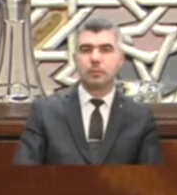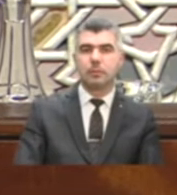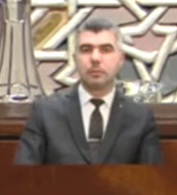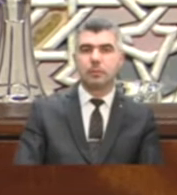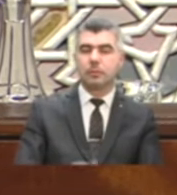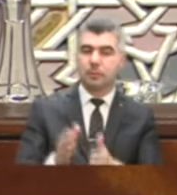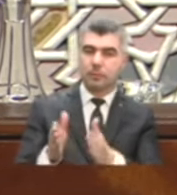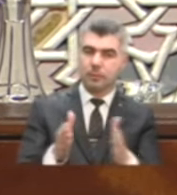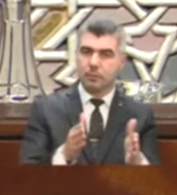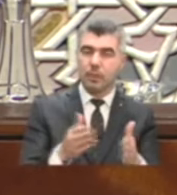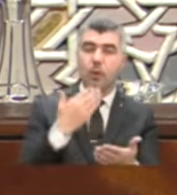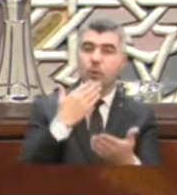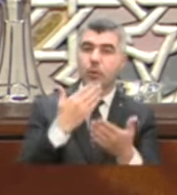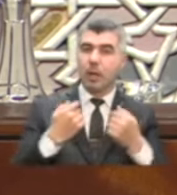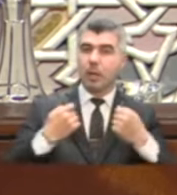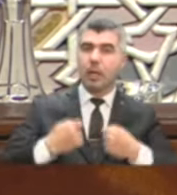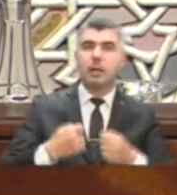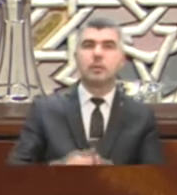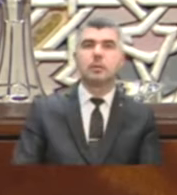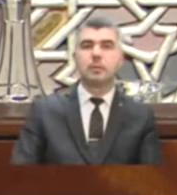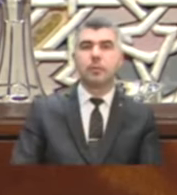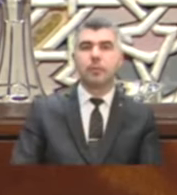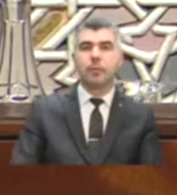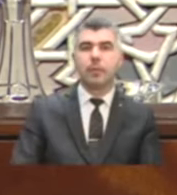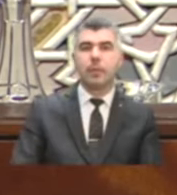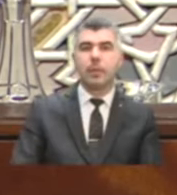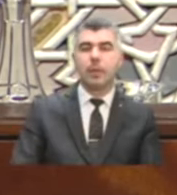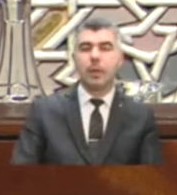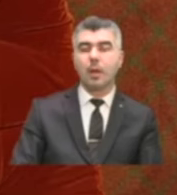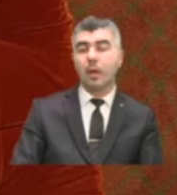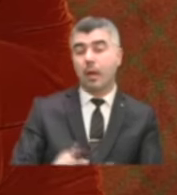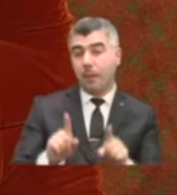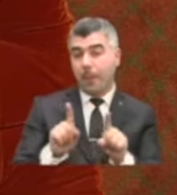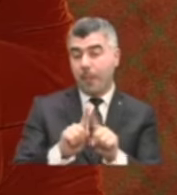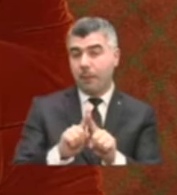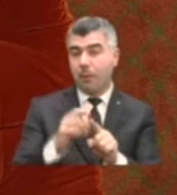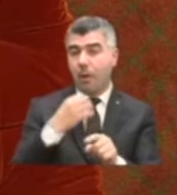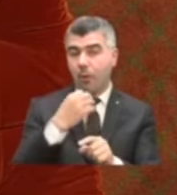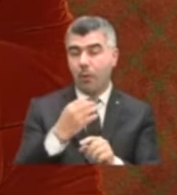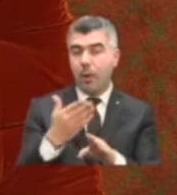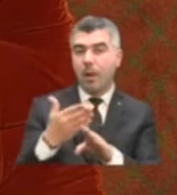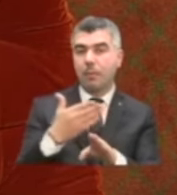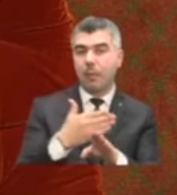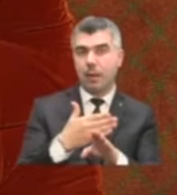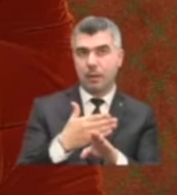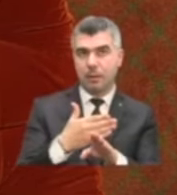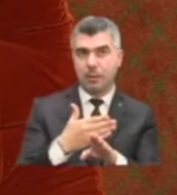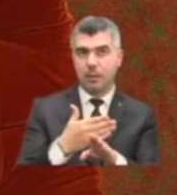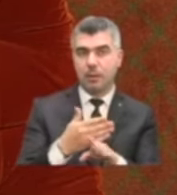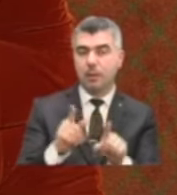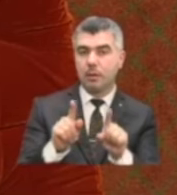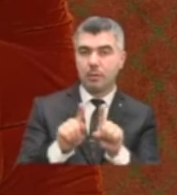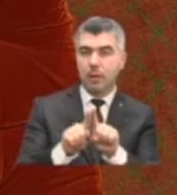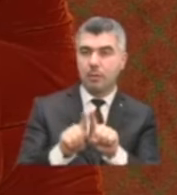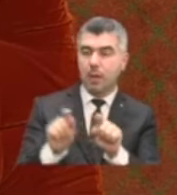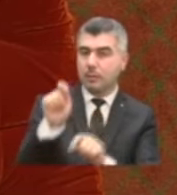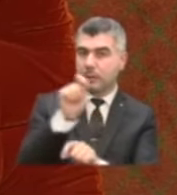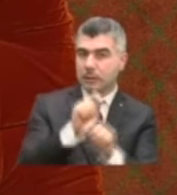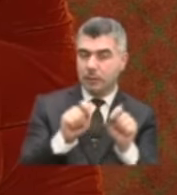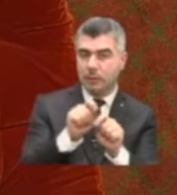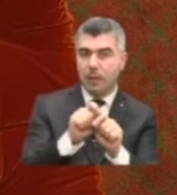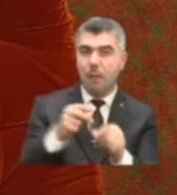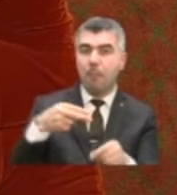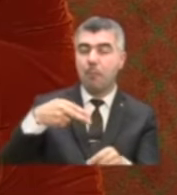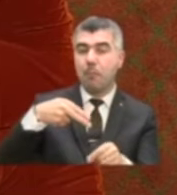شكرا السيد الرئيس المحترم، وشكرا السيد النائب المحترم. هو كيف ما قلنا من قبل، الاستثمارات في التكرير ديال